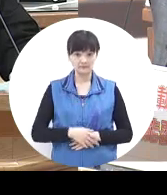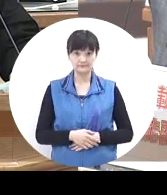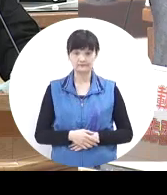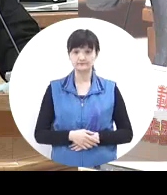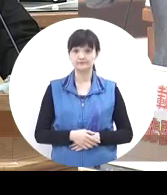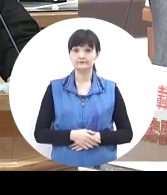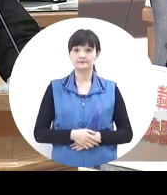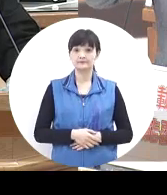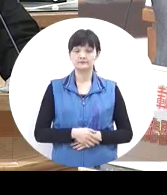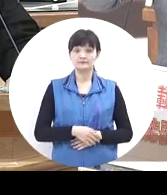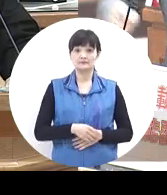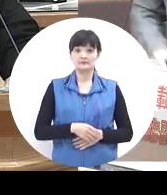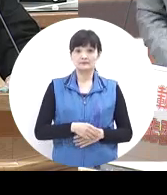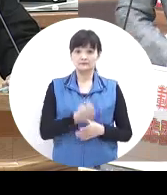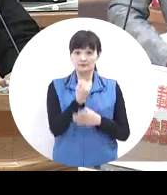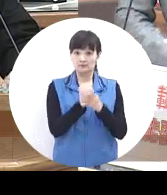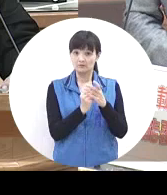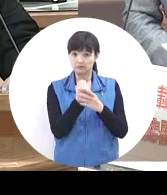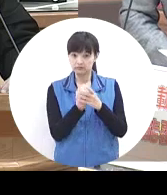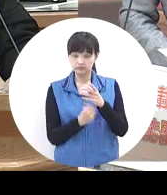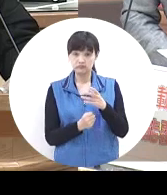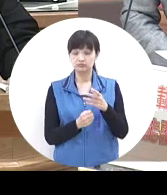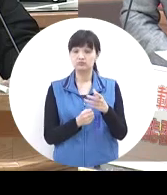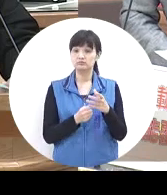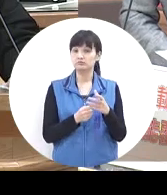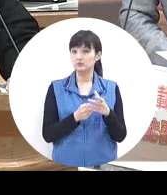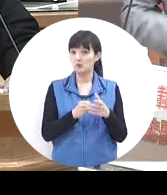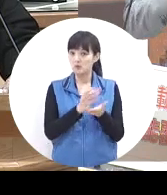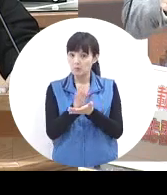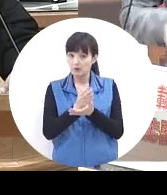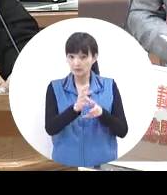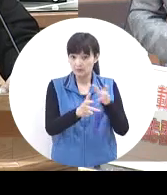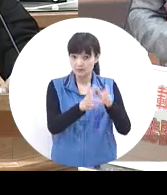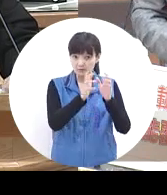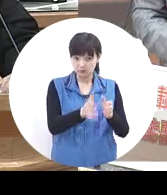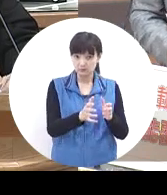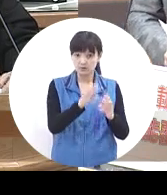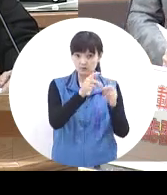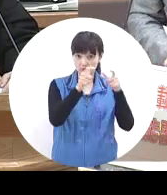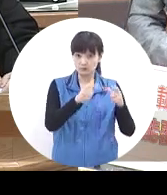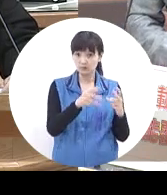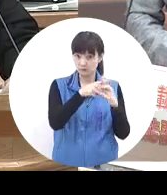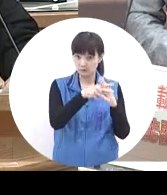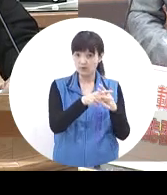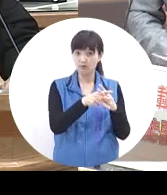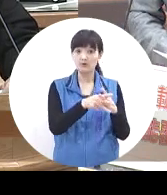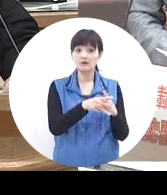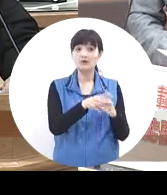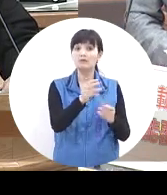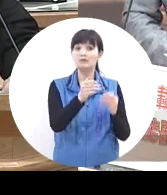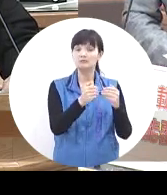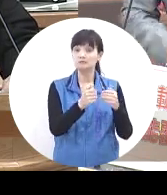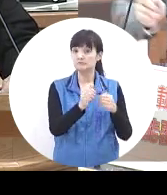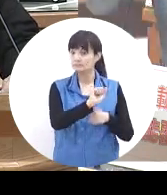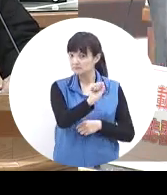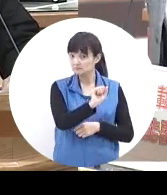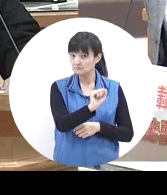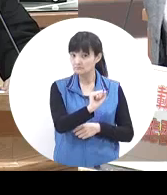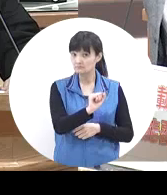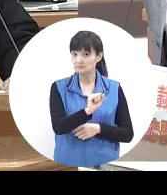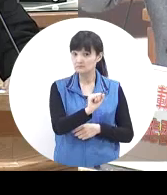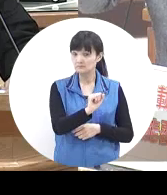这个水肥投入站设在芦洲，可不可以承诺？如果你要做了，局长你不用答。市长，可不